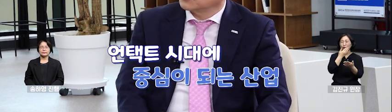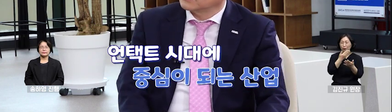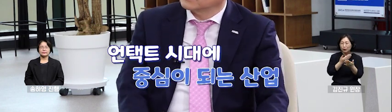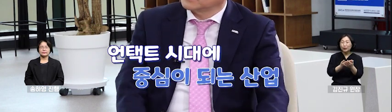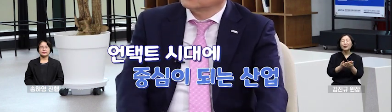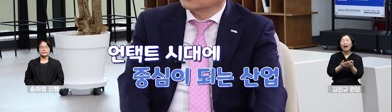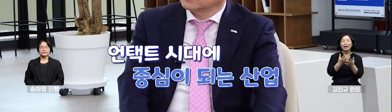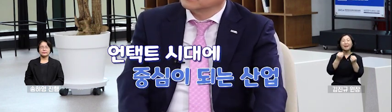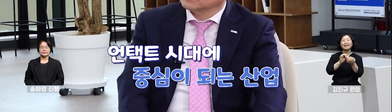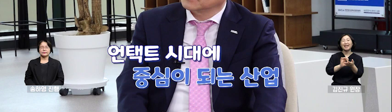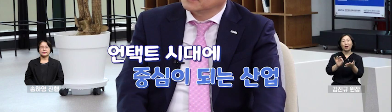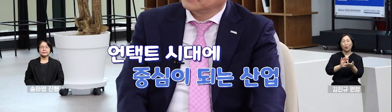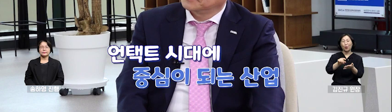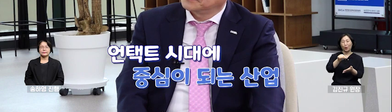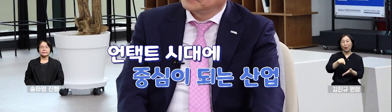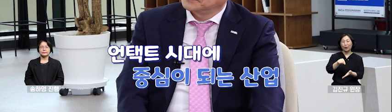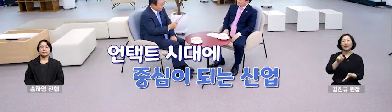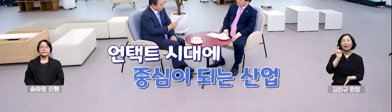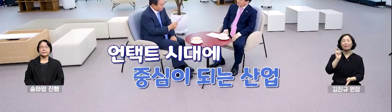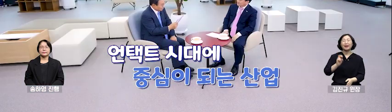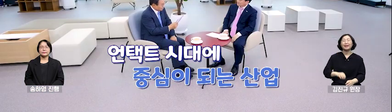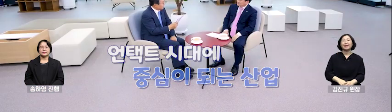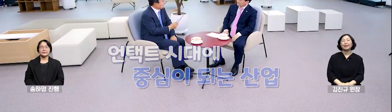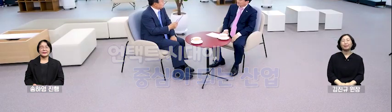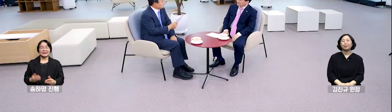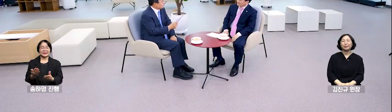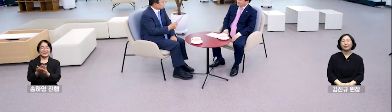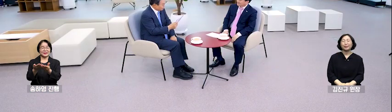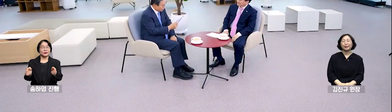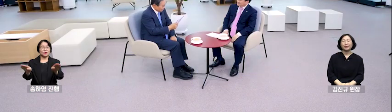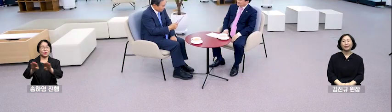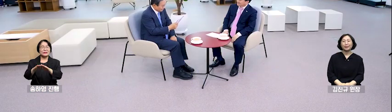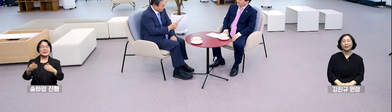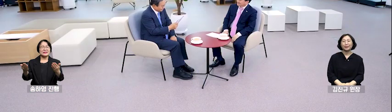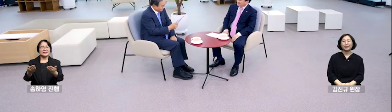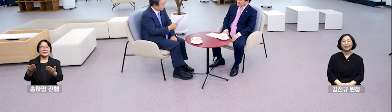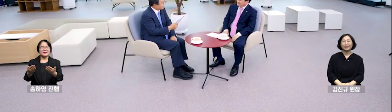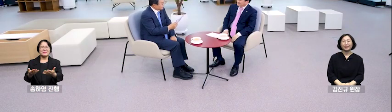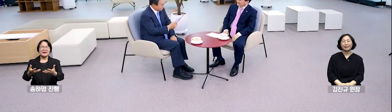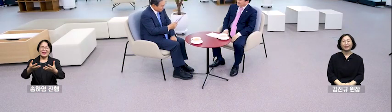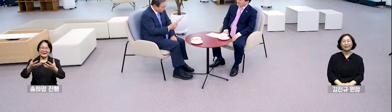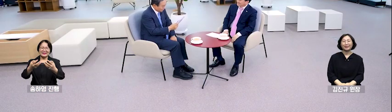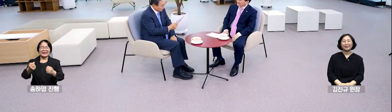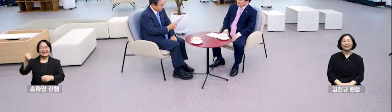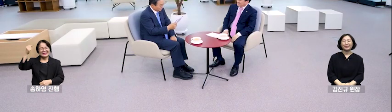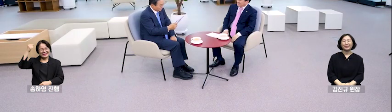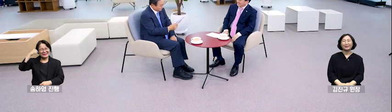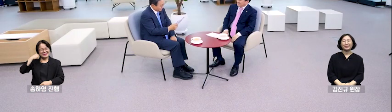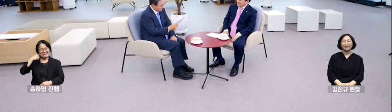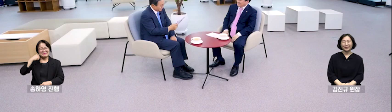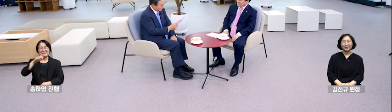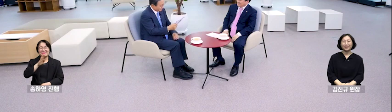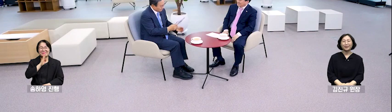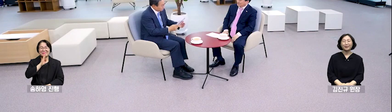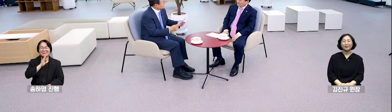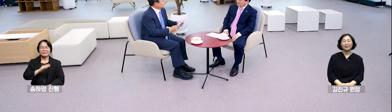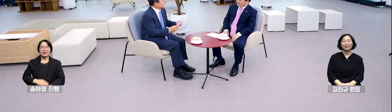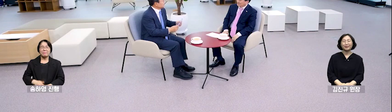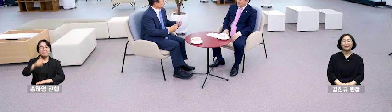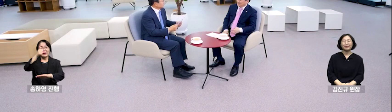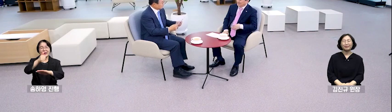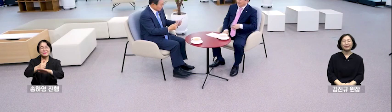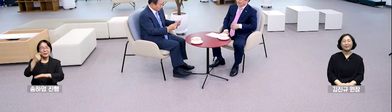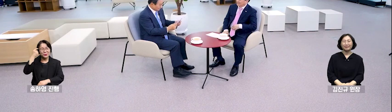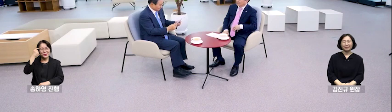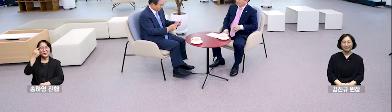산업이 다이테 맛있었어 2 7월에서 1리 무시하던 거 느낌을 계속 받네요 예 이제 마지막